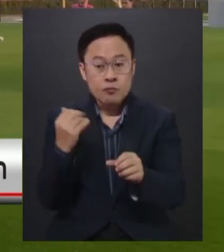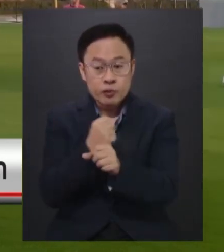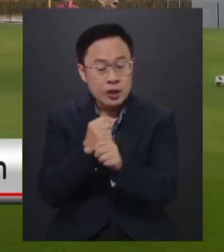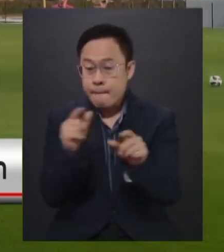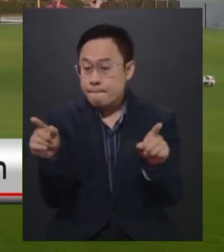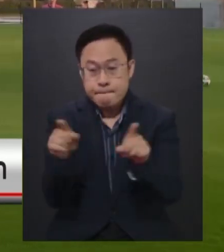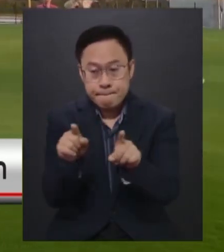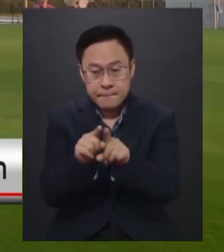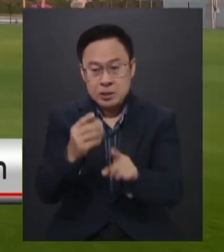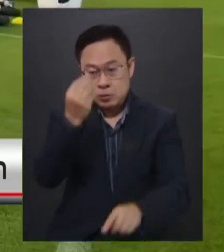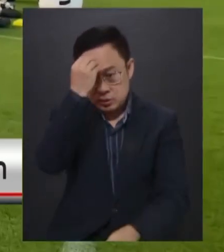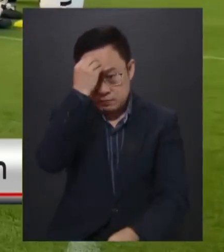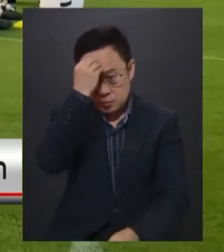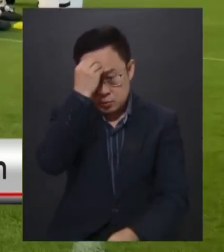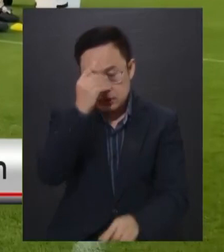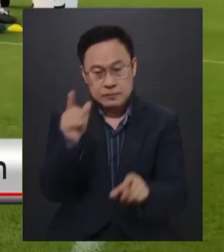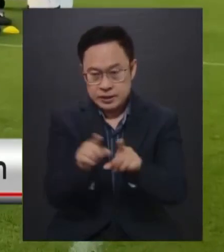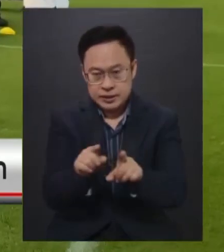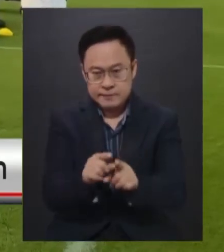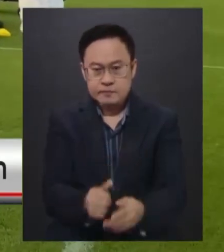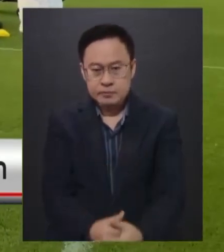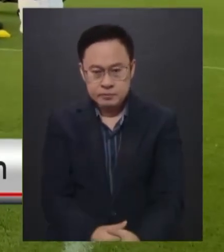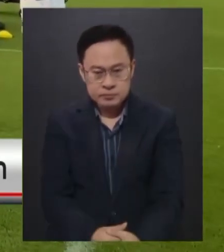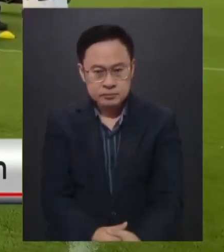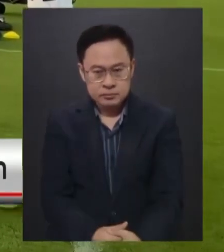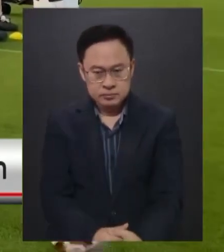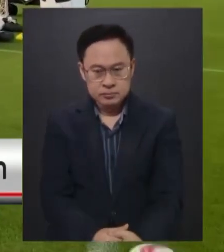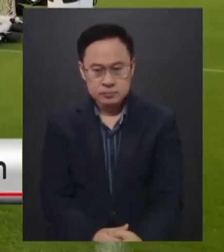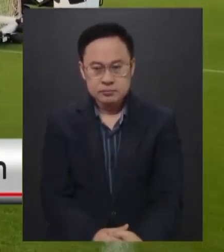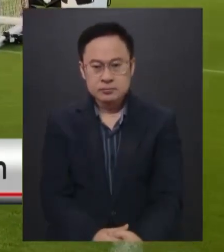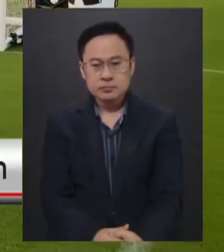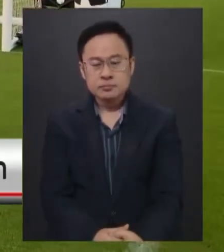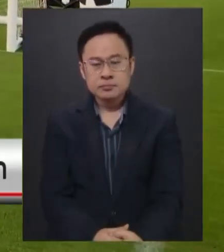ชาติไทยเป็นระบบการซ้อมแบบญี่ปุ่นทั้งหมดเลย